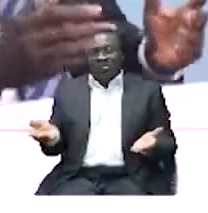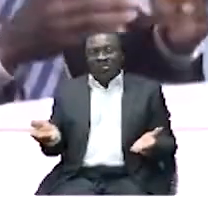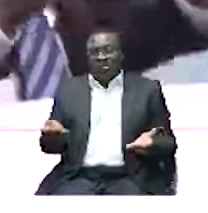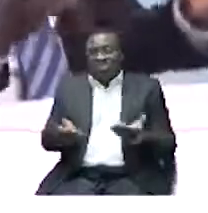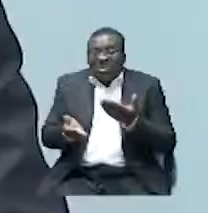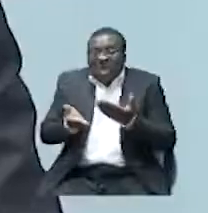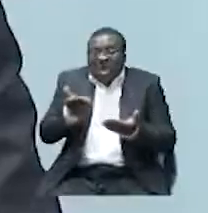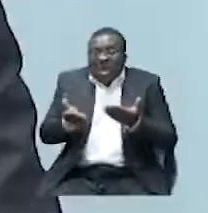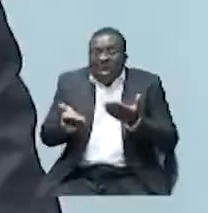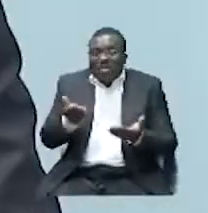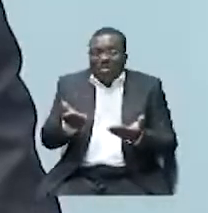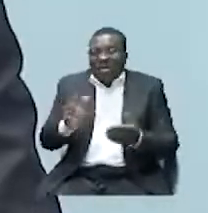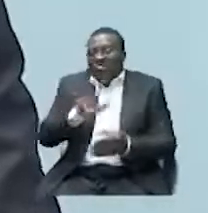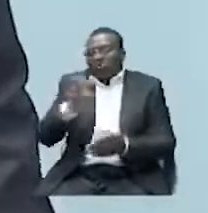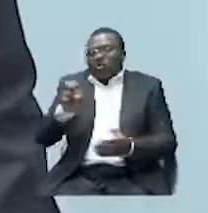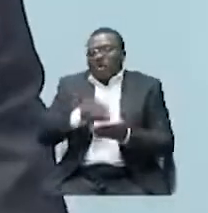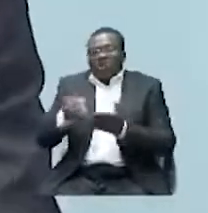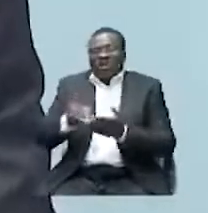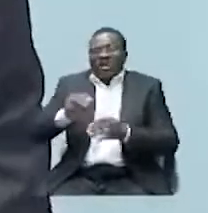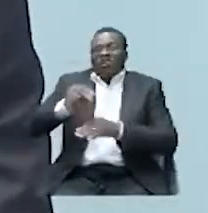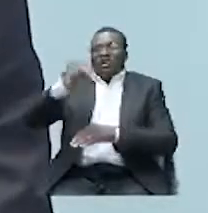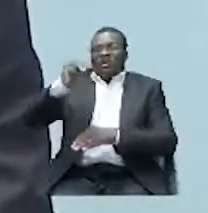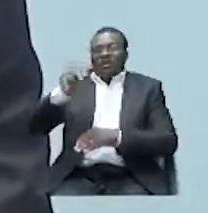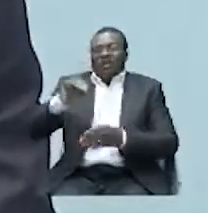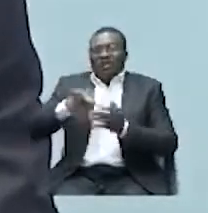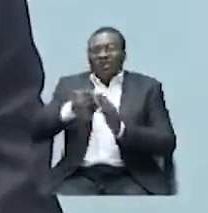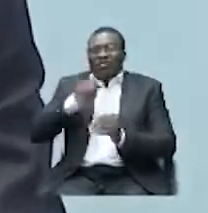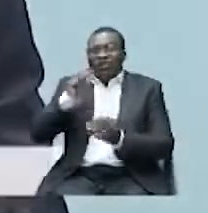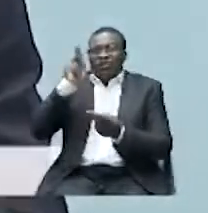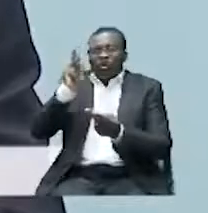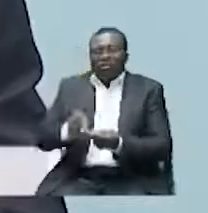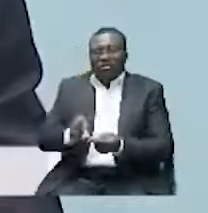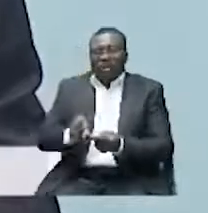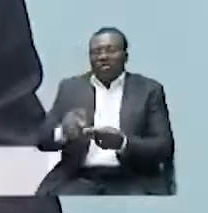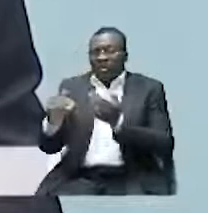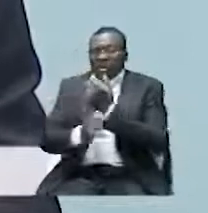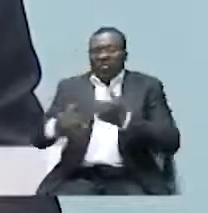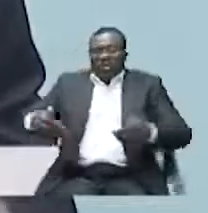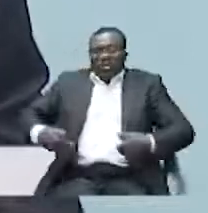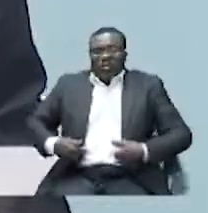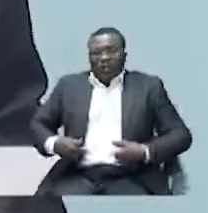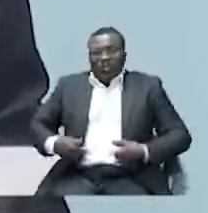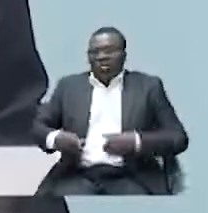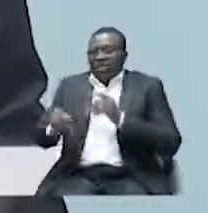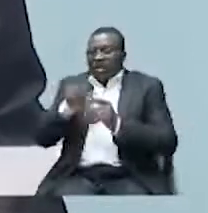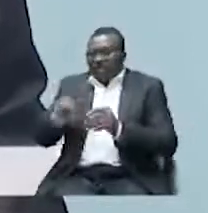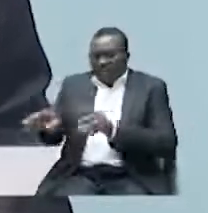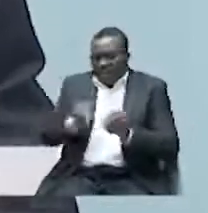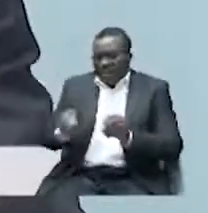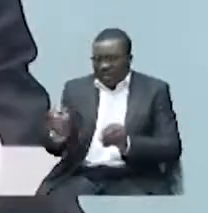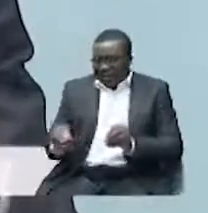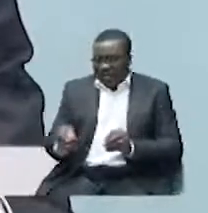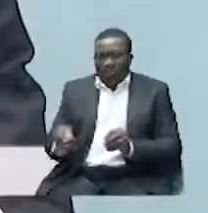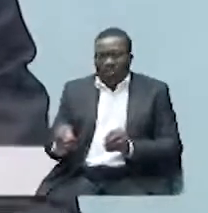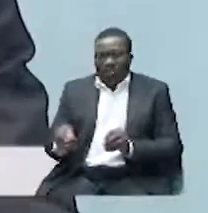peu près 300 milliards maximum. Ça veut dire que nous sommes imperformants. Un pays jeune, dynamique, qui part de zéro,